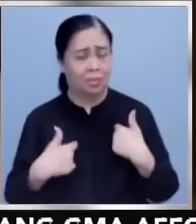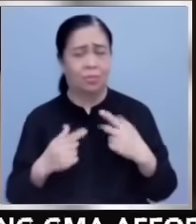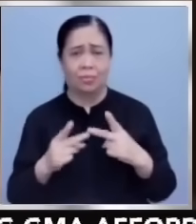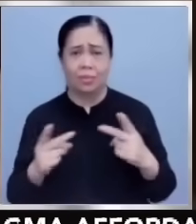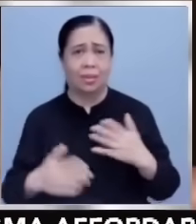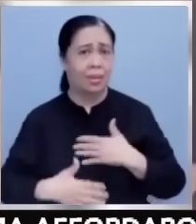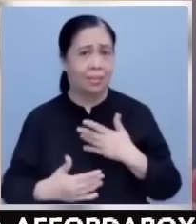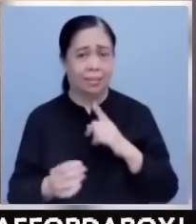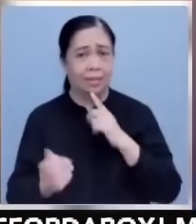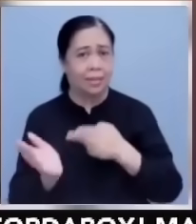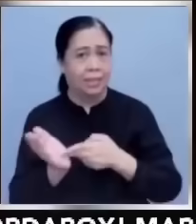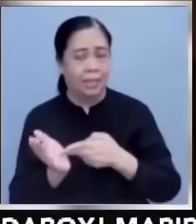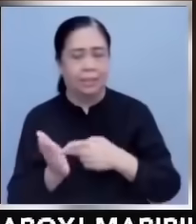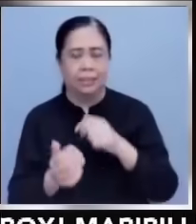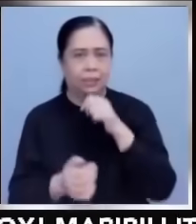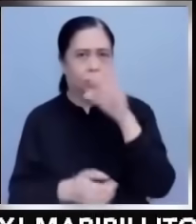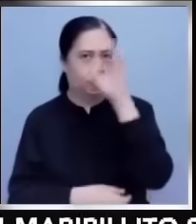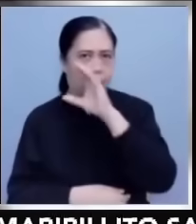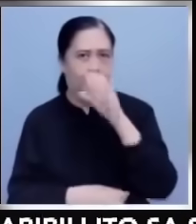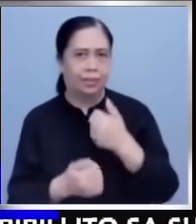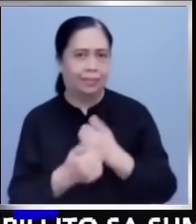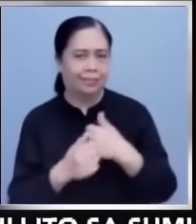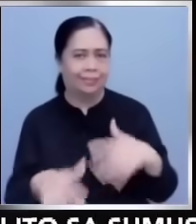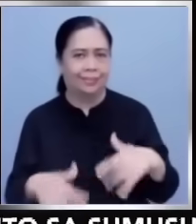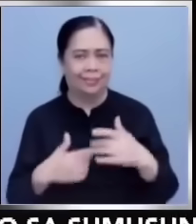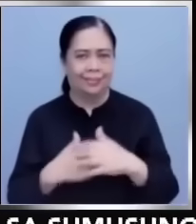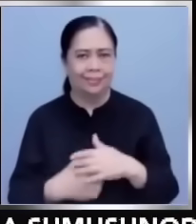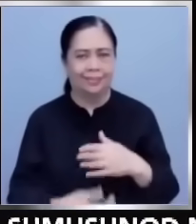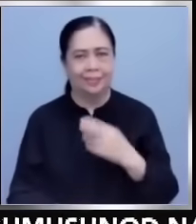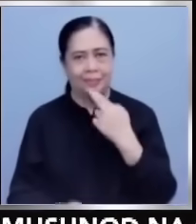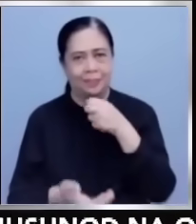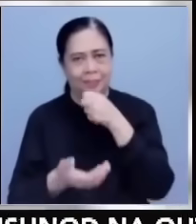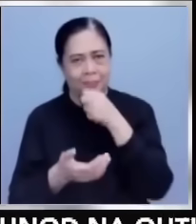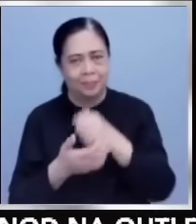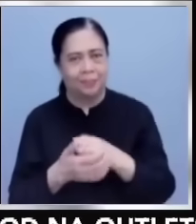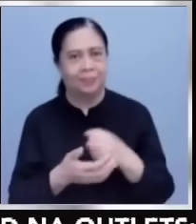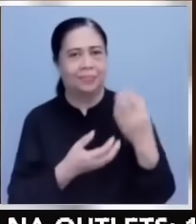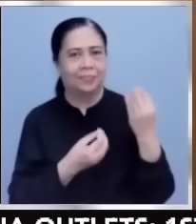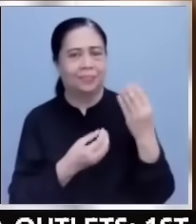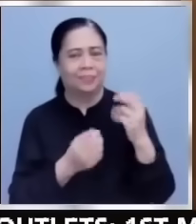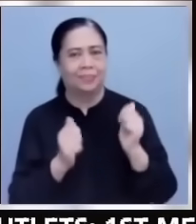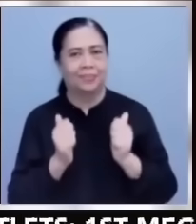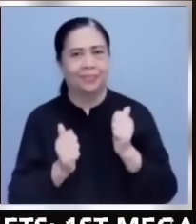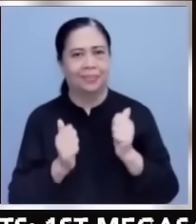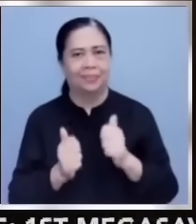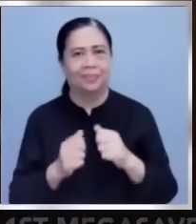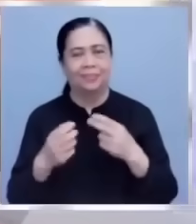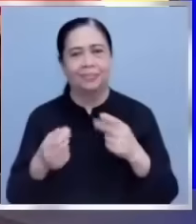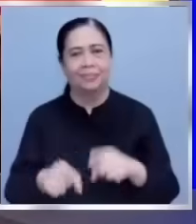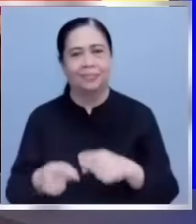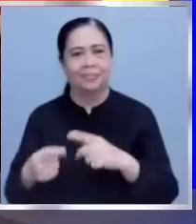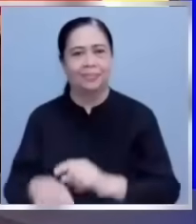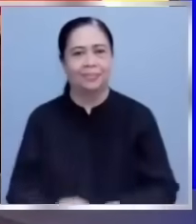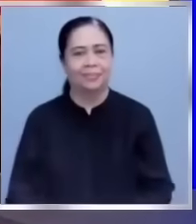ko siya hinahanap. Aubrey Carampel, updated sa Showbiz Happening.